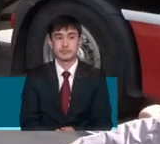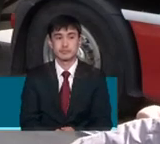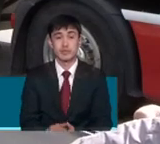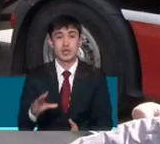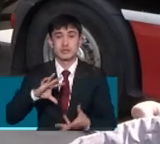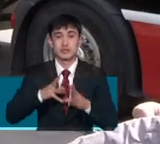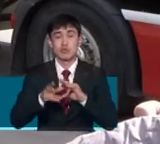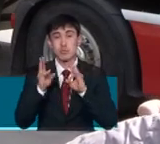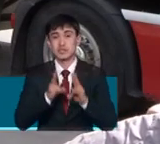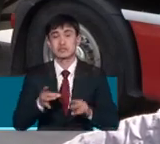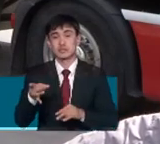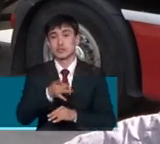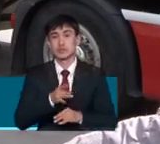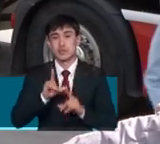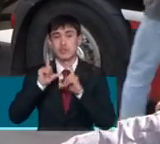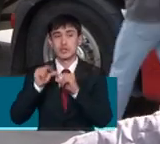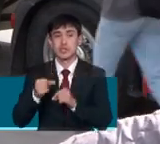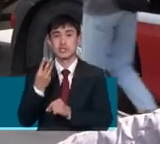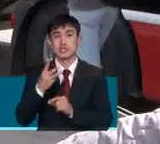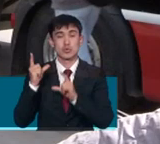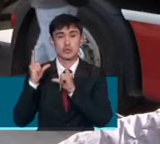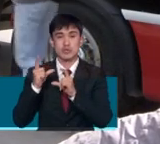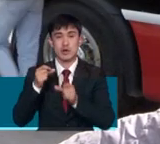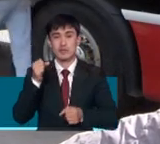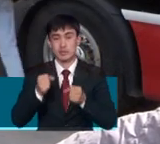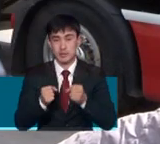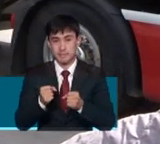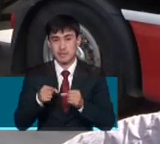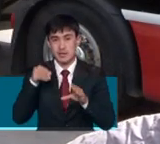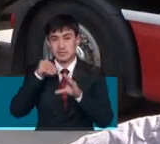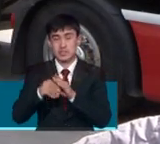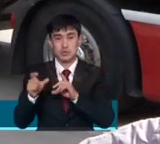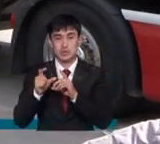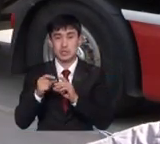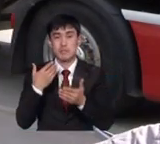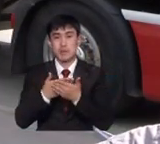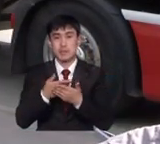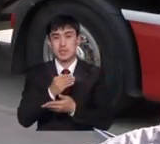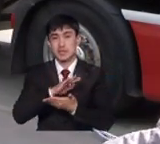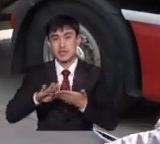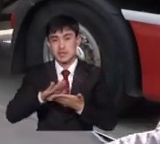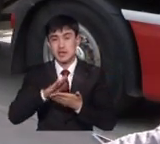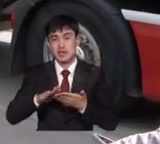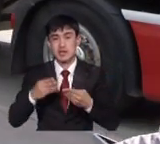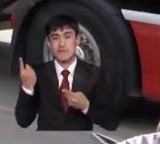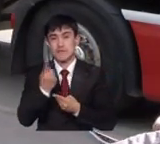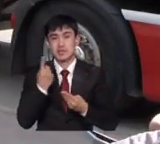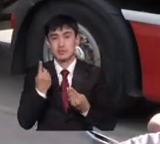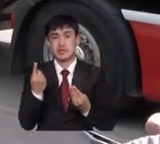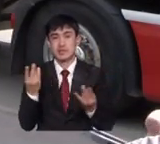всего в пострадавшие регионы выезжают три грузовых автомобиля в них мы загрузили предметы гигиены и вещи первой